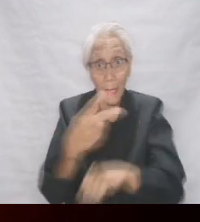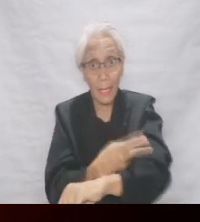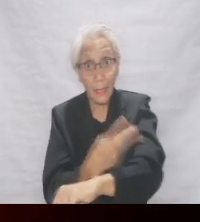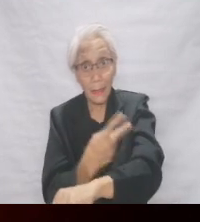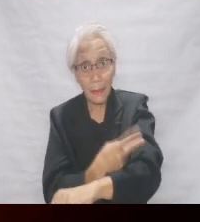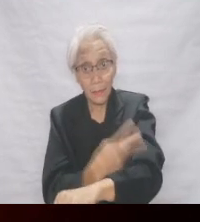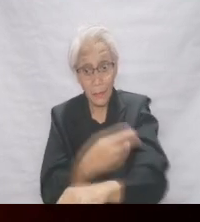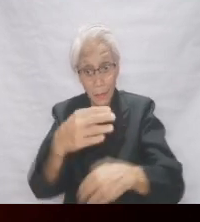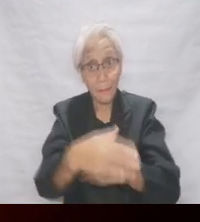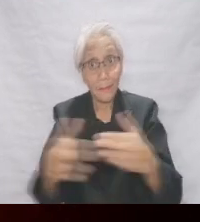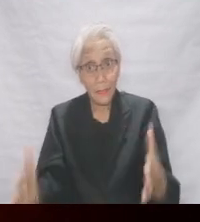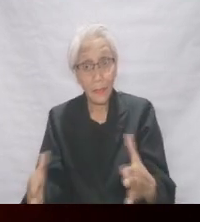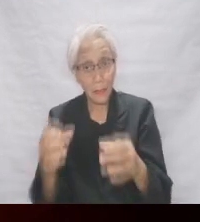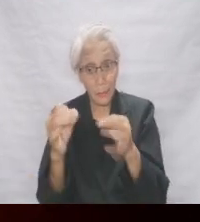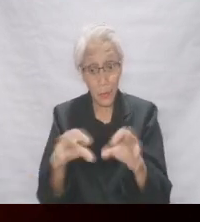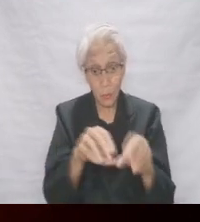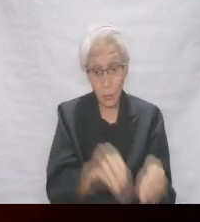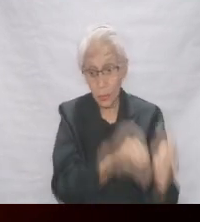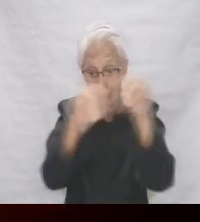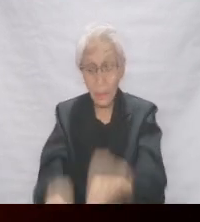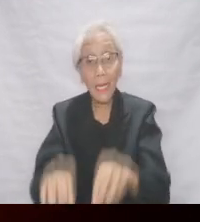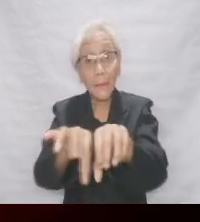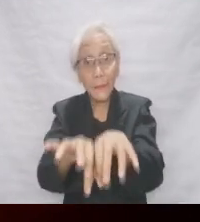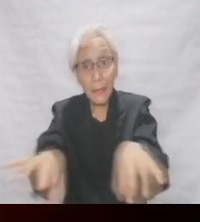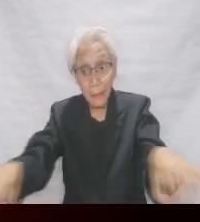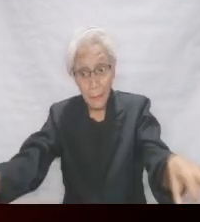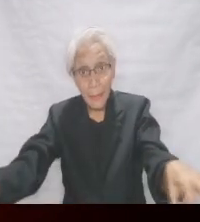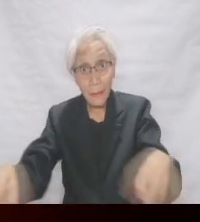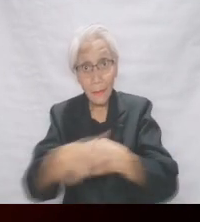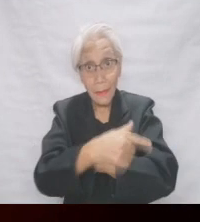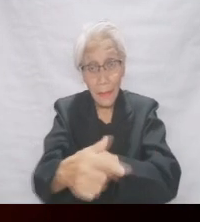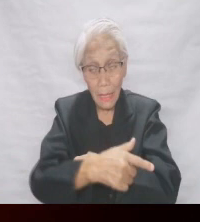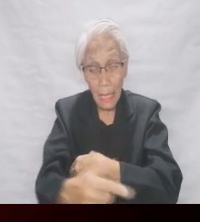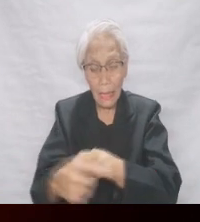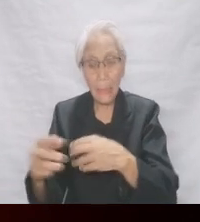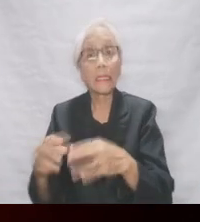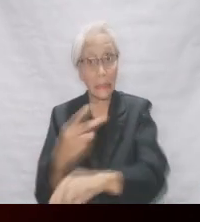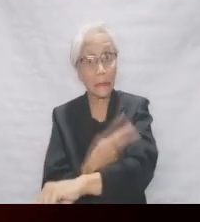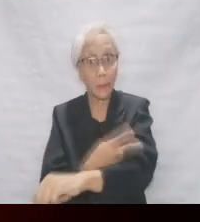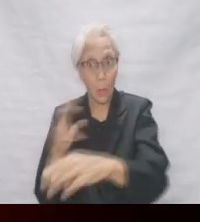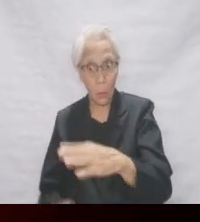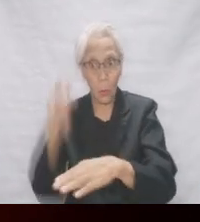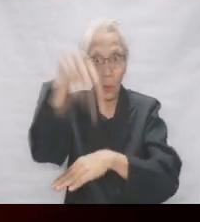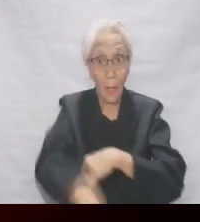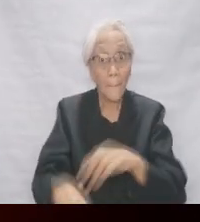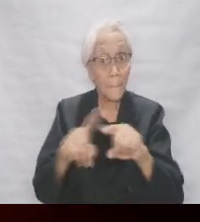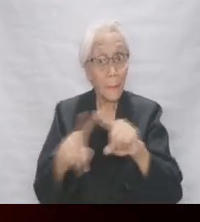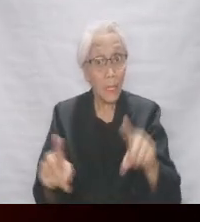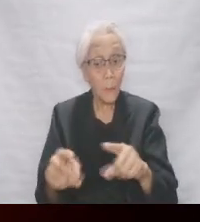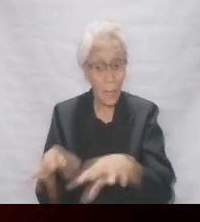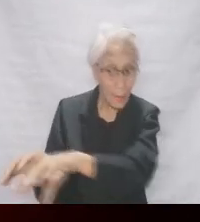kulungan at maglalagay ka ng patpat sa pintuan, tatalunin nila ito. Kapag inalis mo na ang patpat na